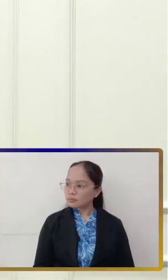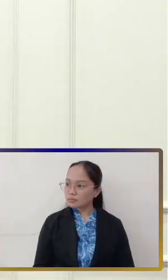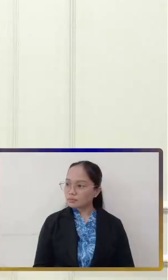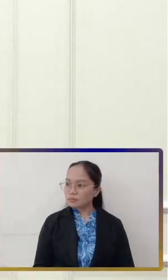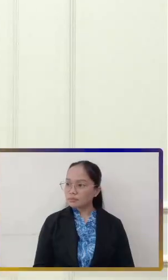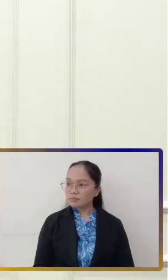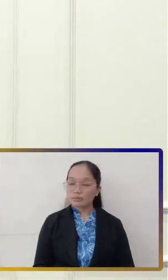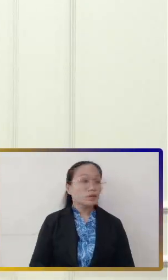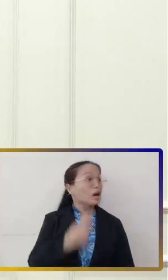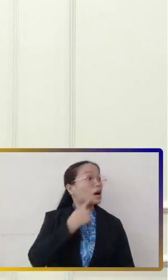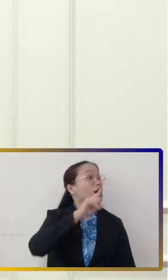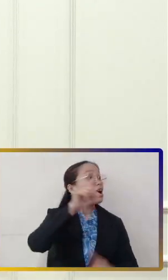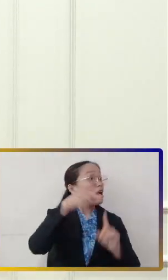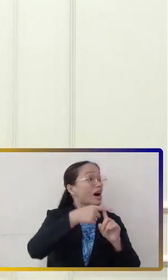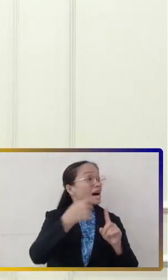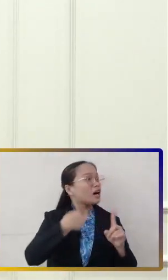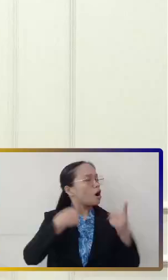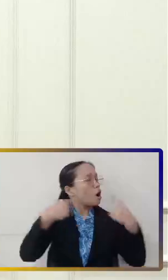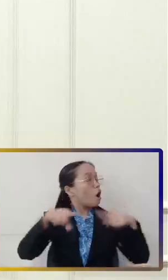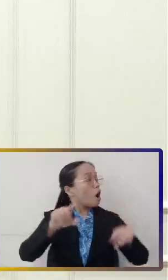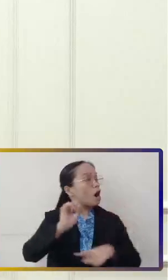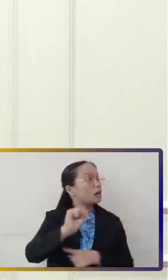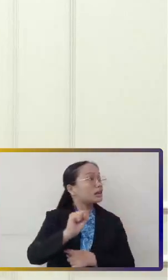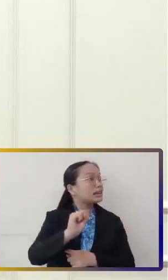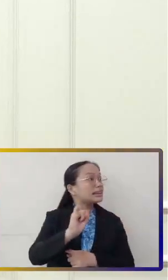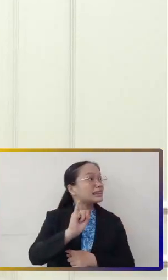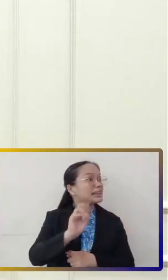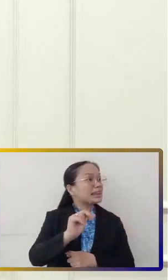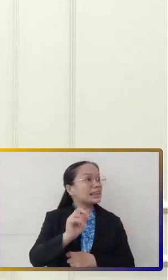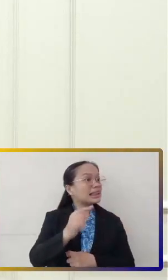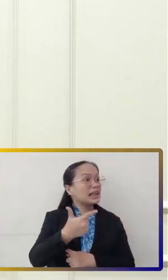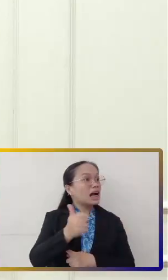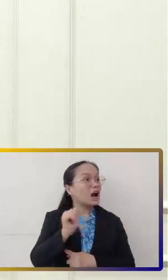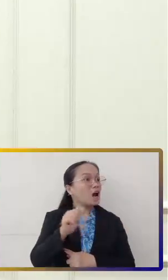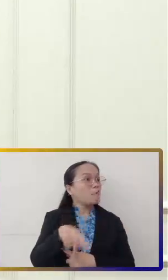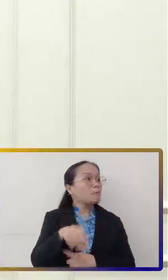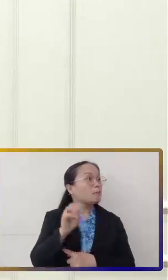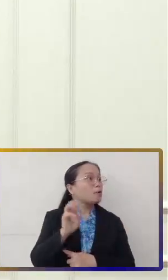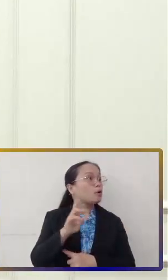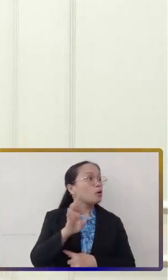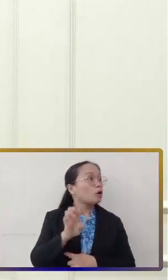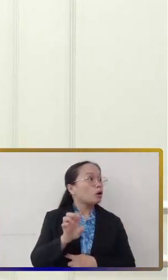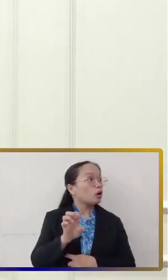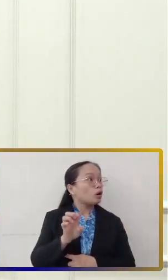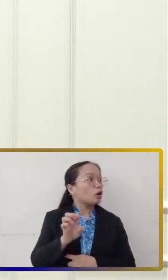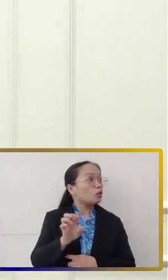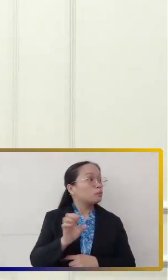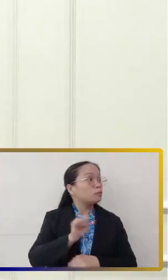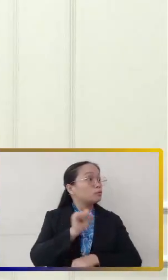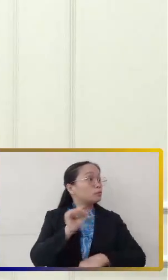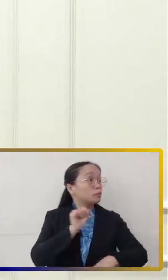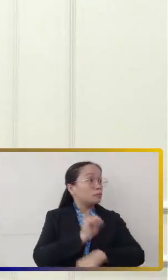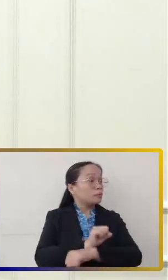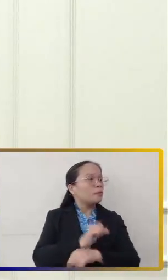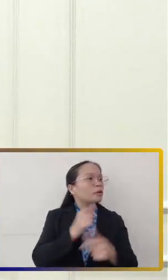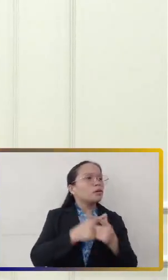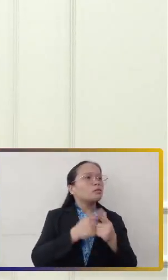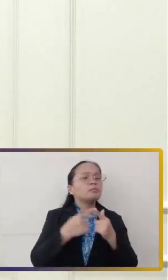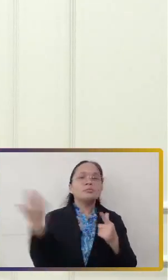Papunta rin Singapore. Galing na ako ng Perth, Australia. Dumating ako ng Singapore ng 11 o'clock in the